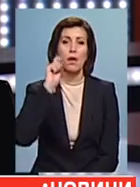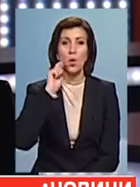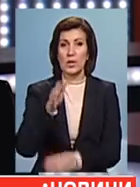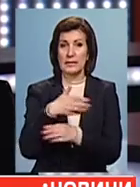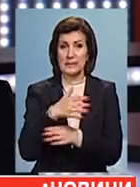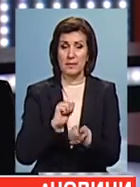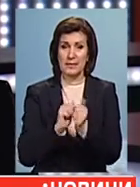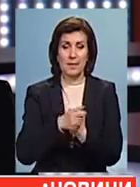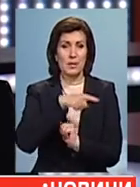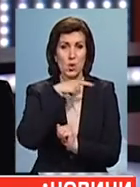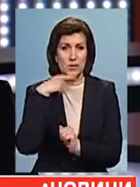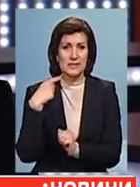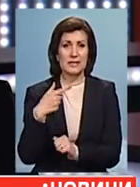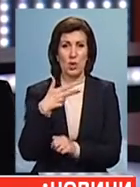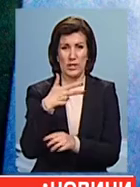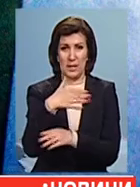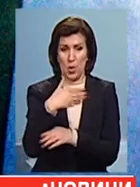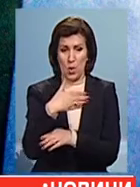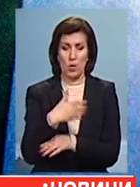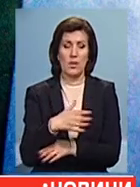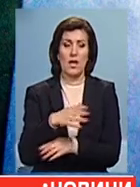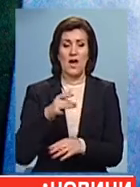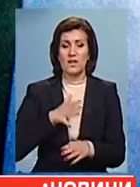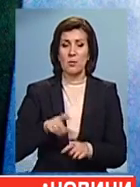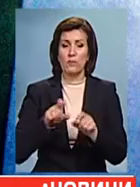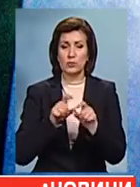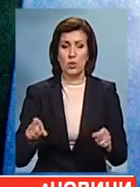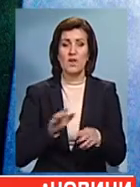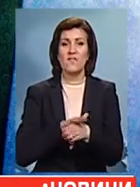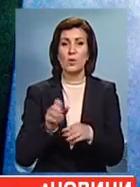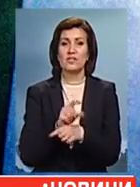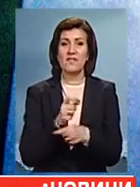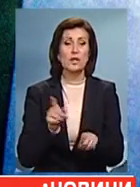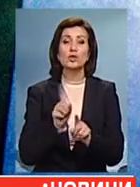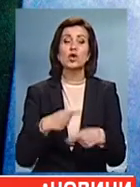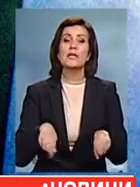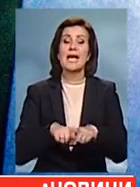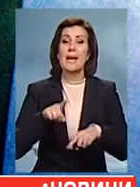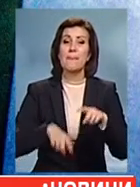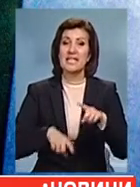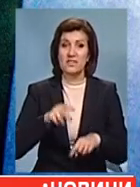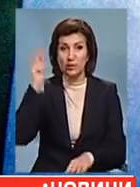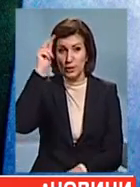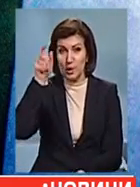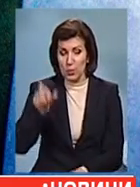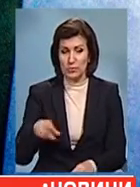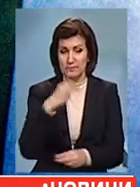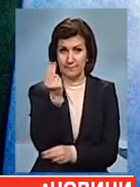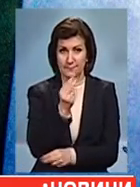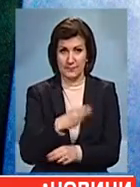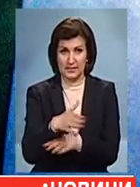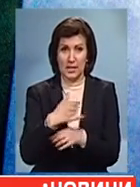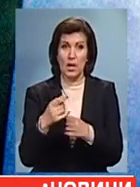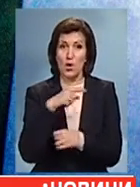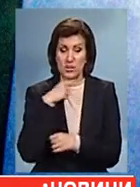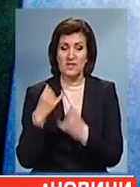Український прапор замість російського триколора. У Криму в школі, виконуючи завдання «Що таке батьківщина», учень розфарбував стяг